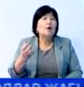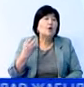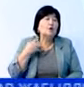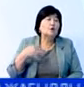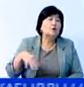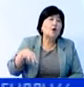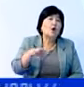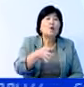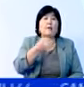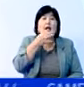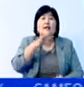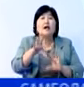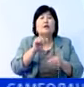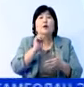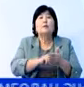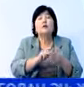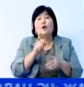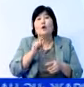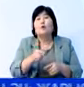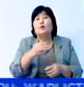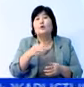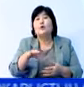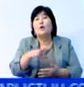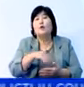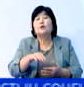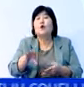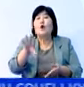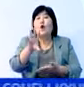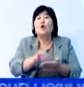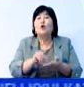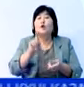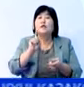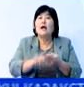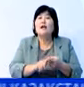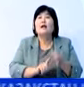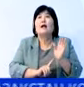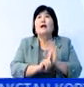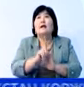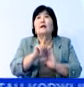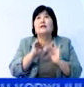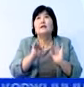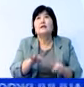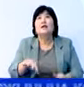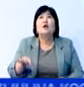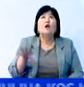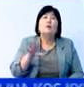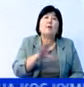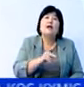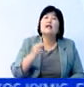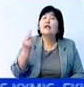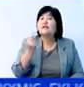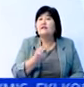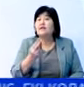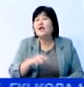өңірін таңдап отырған себебіміз осы өңірдің үлгісі арқылы аталған жобаның іске асырылу барысын